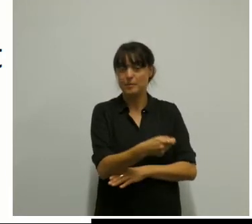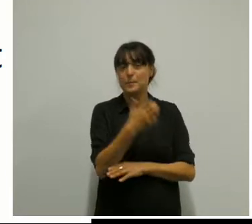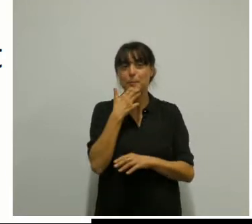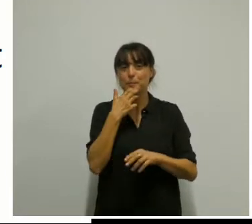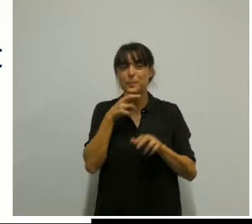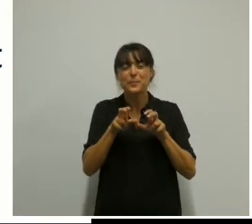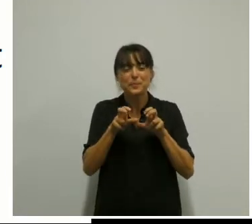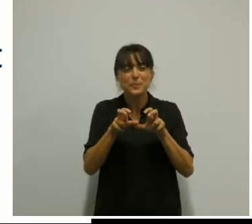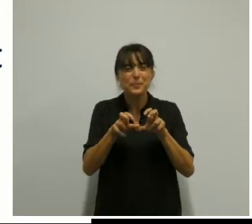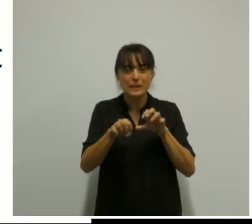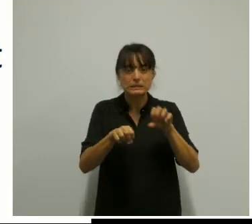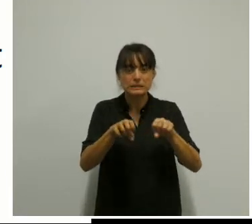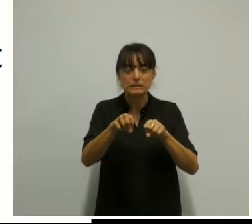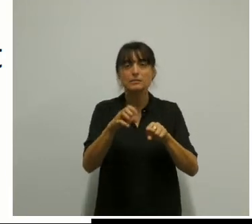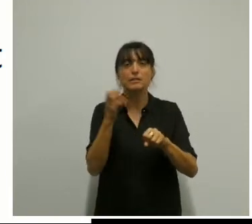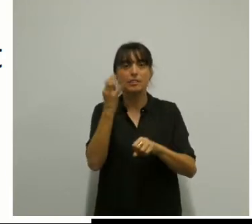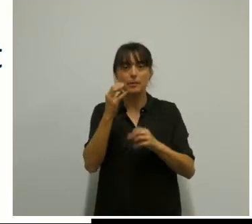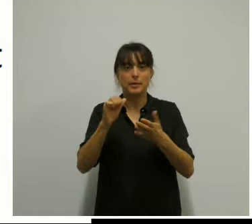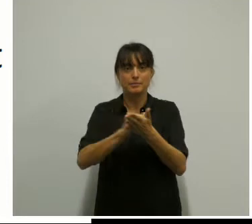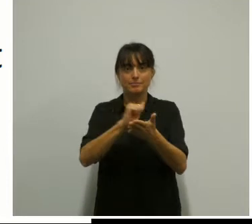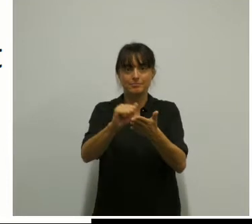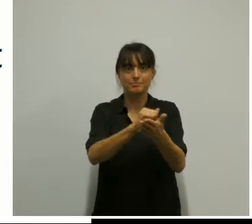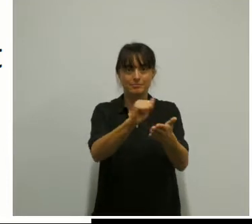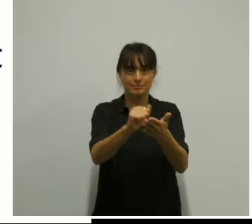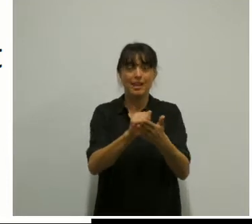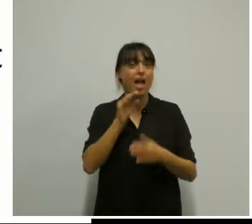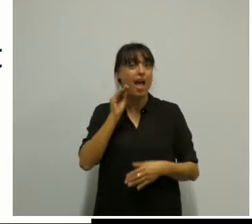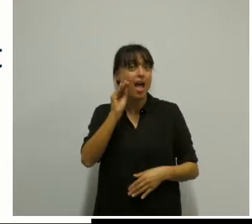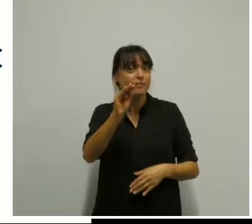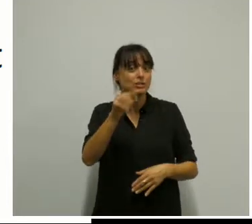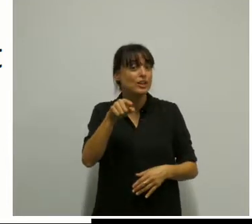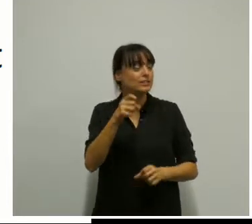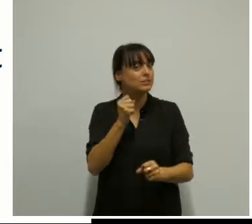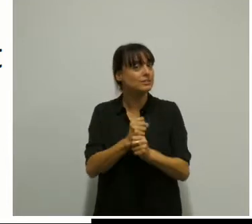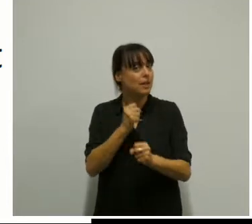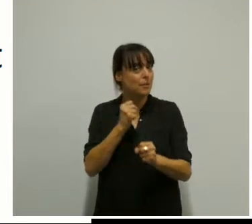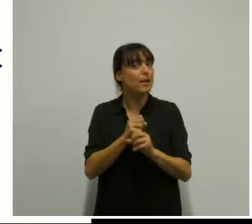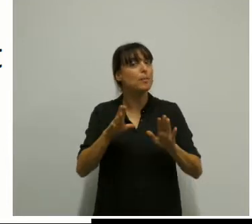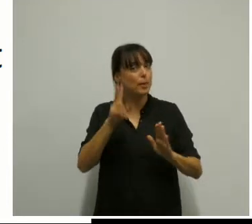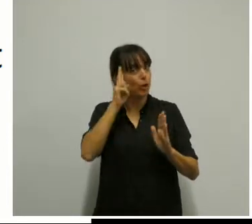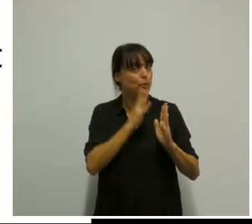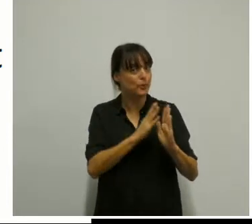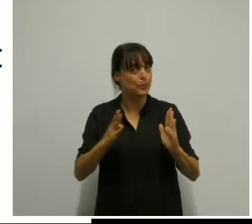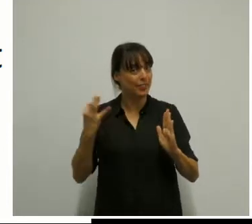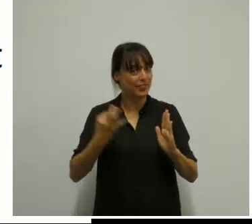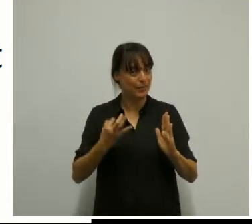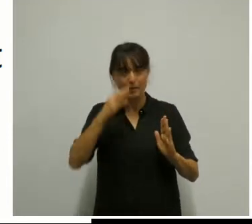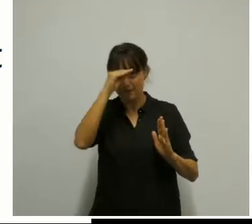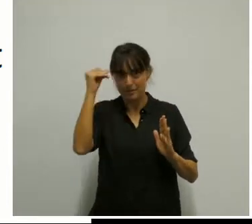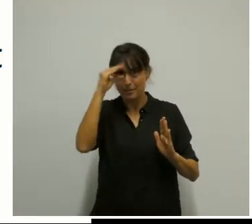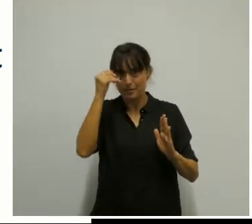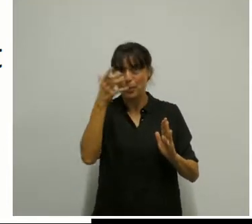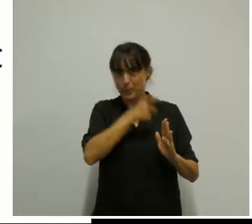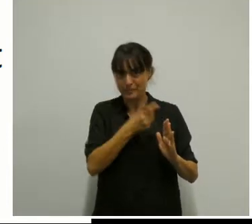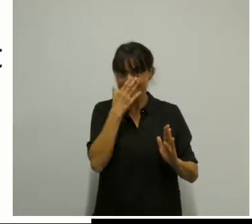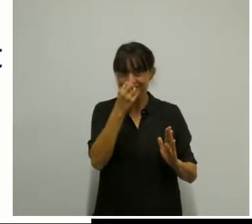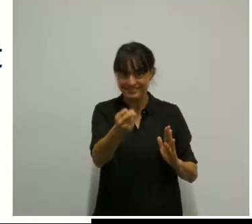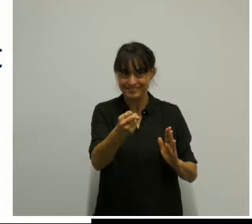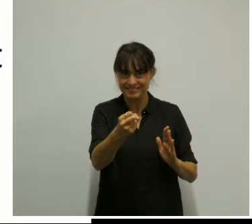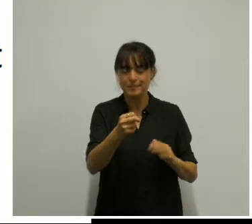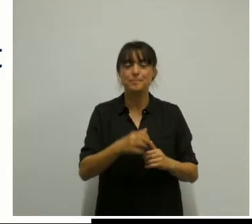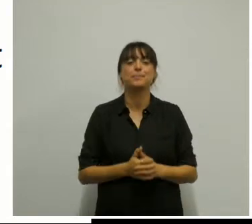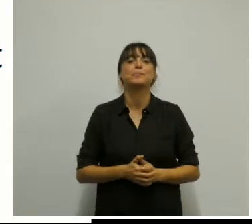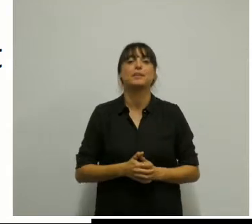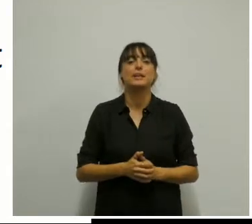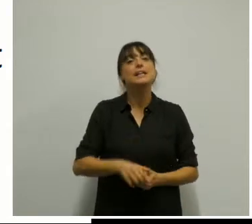això són feines, però que són feines gustoses, però que les has d'organitzar. I després fomentar sobretot a la comunitat educativa els